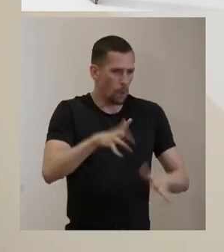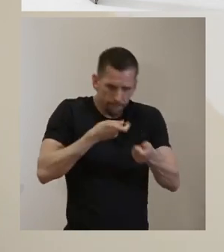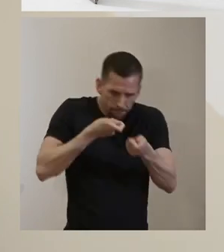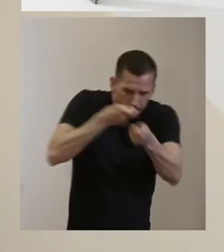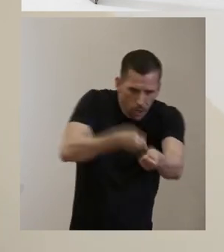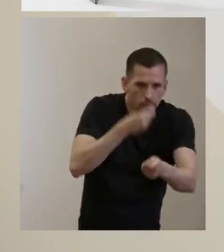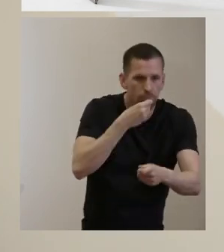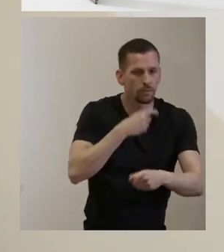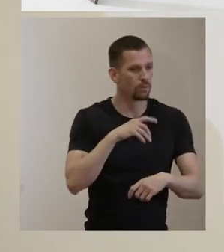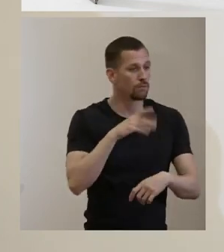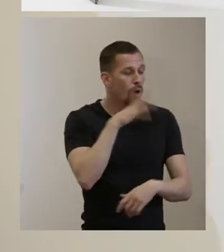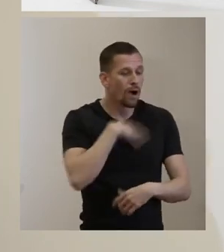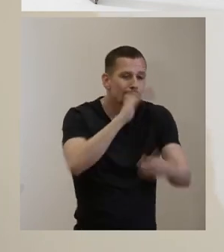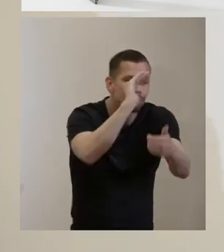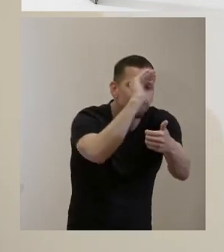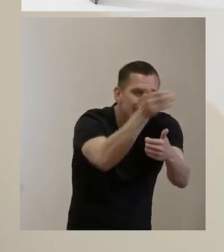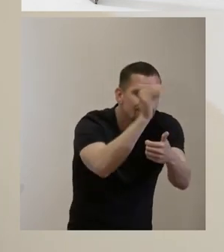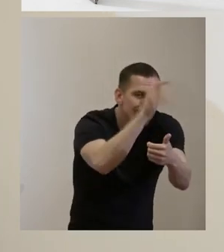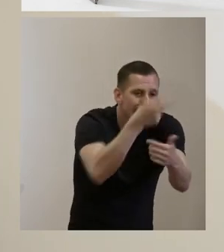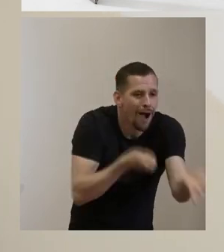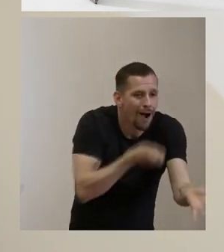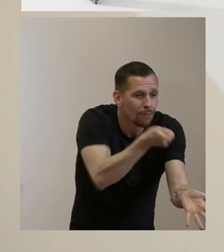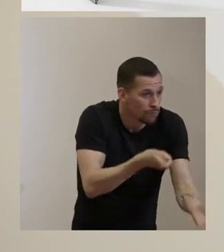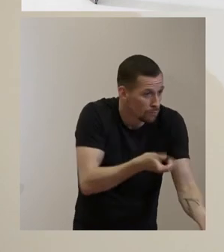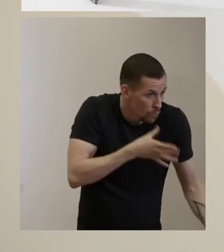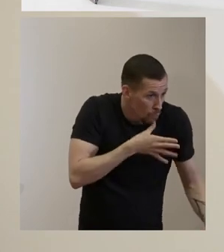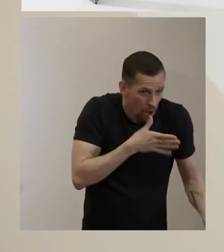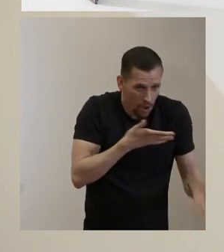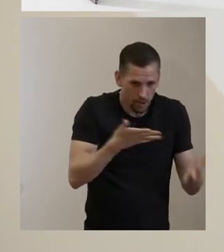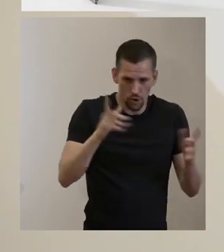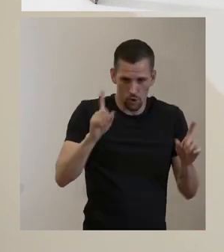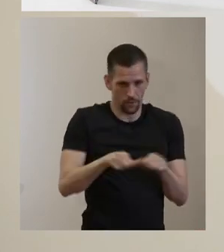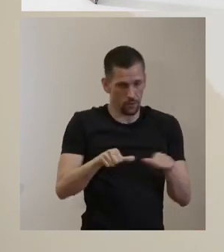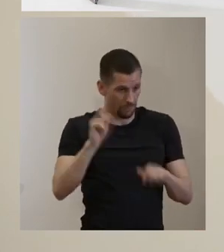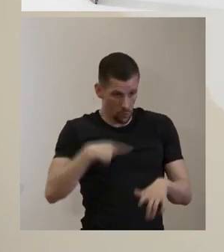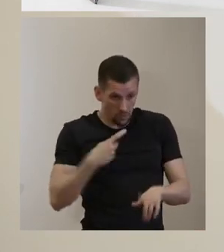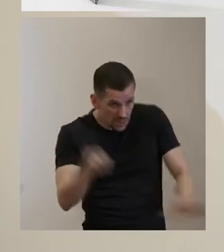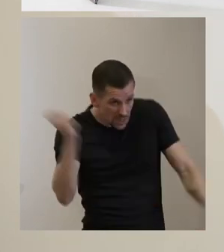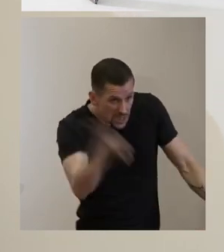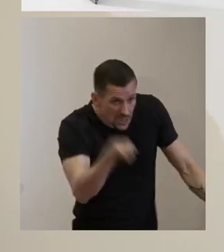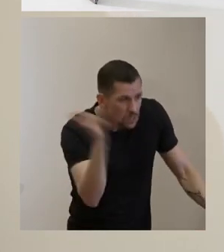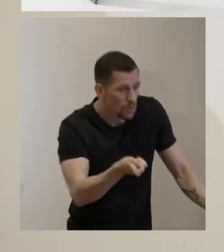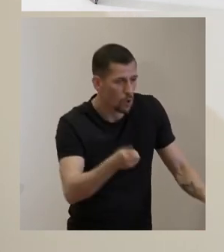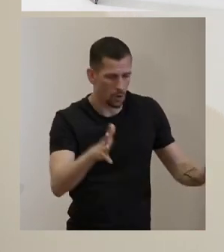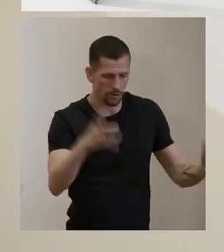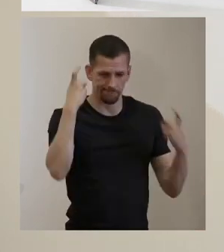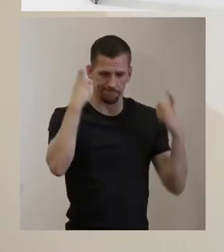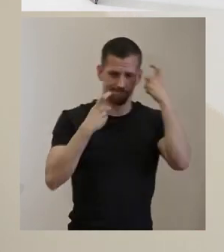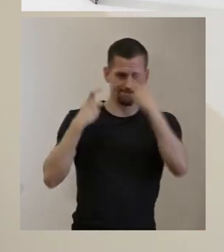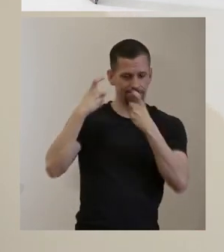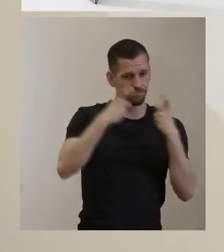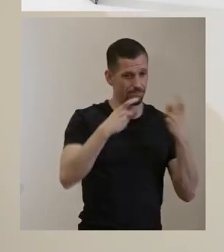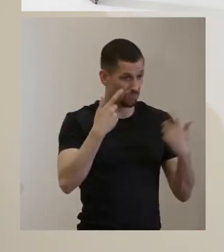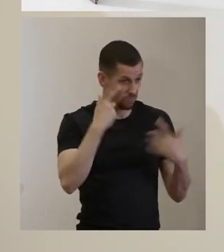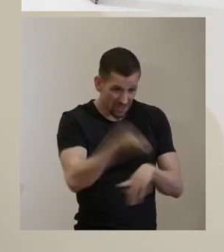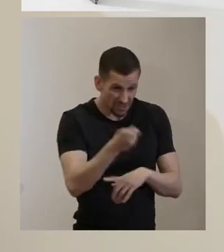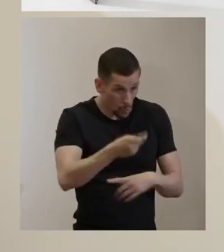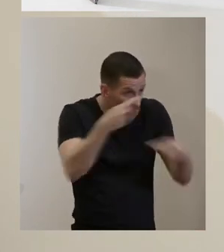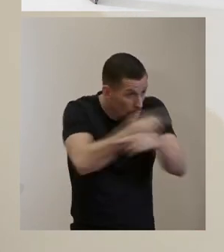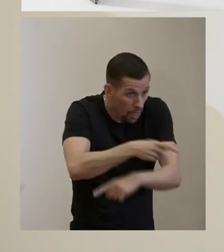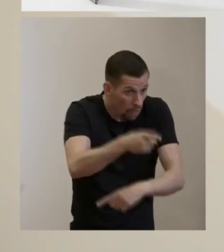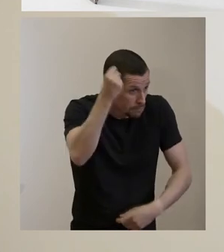on avait recours à la violence, au fouet. Mais finalement, le supplicié était affaibli par son calvaire. Et cet